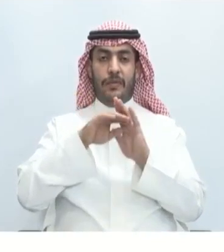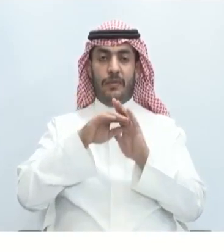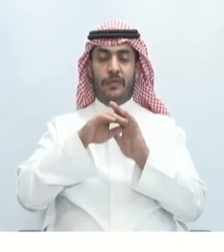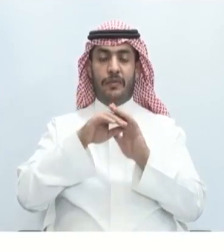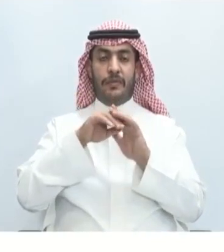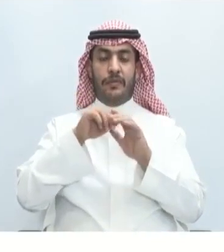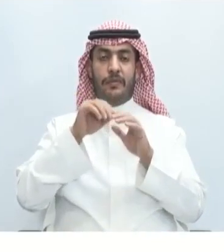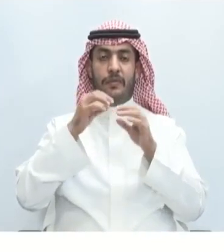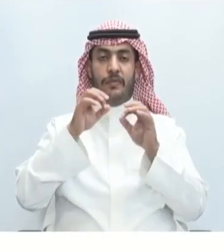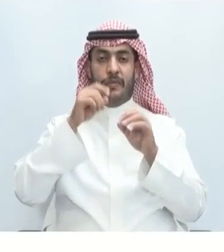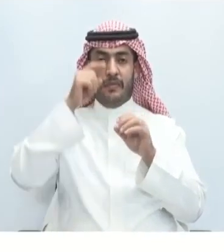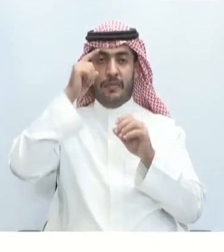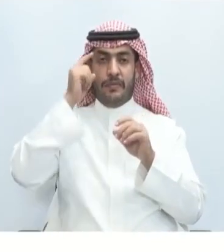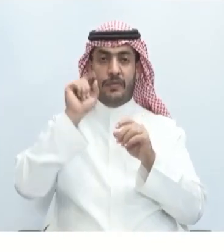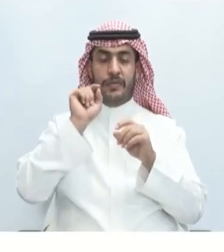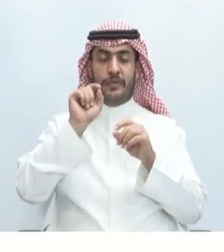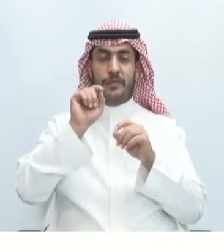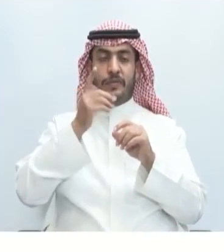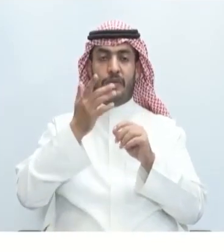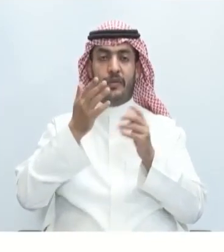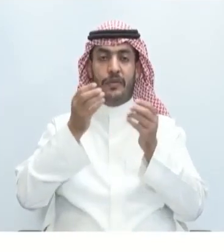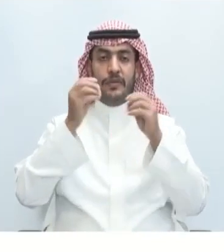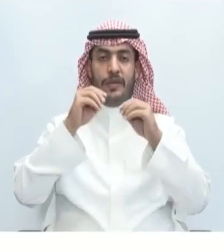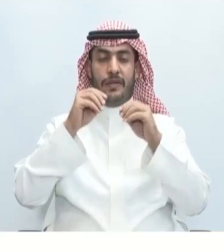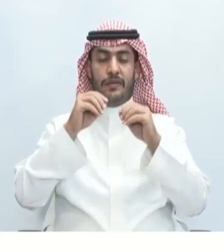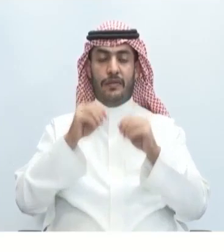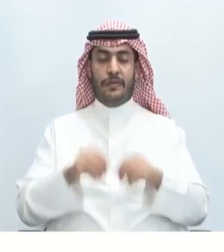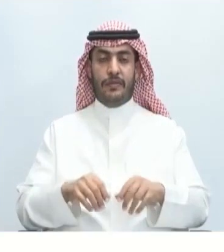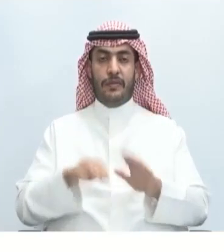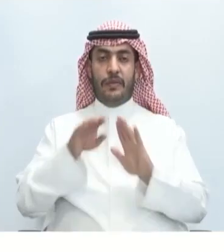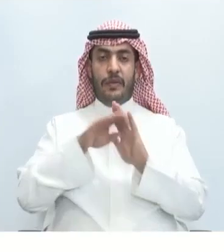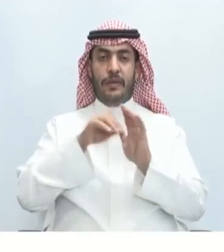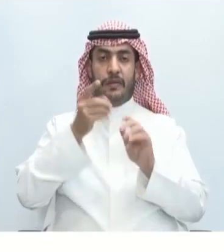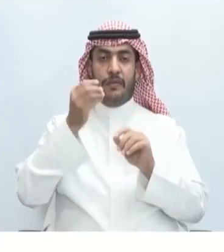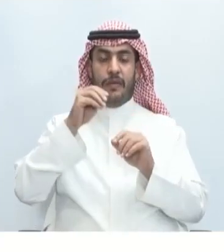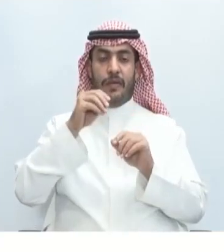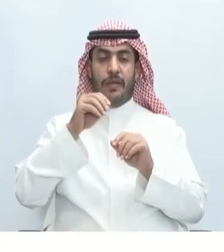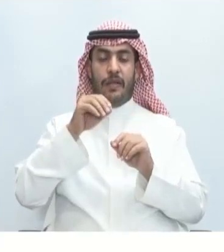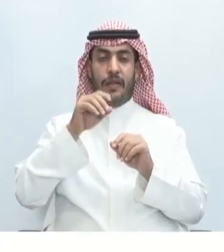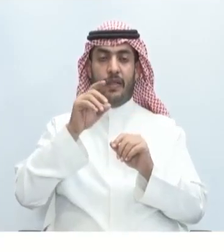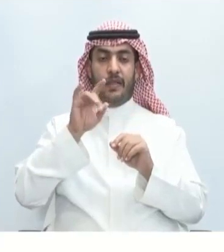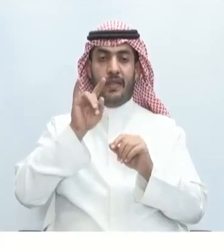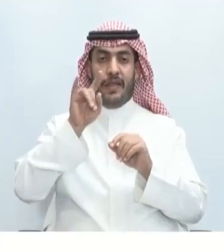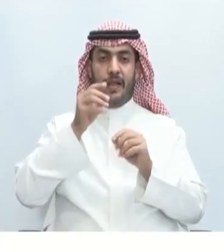بالسالب اذا اما ان تكون صفر او اكبر ايضا لابد ان نضع عدد